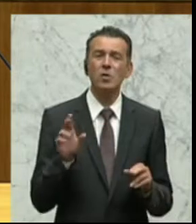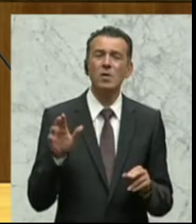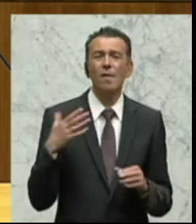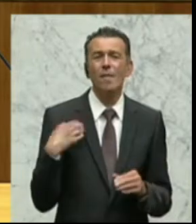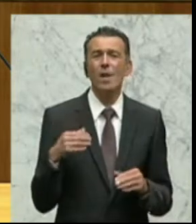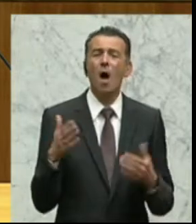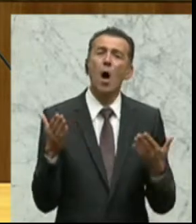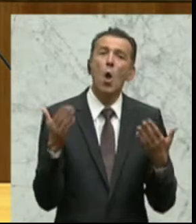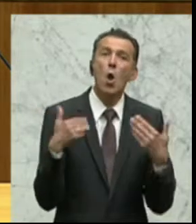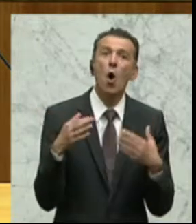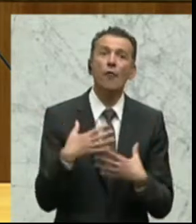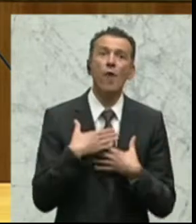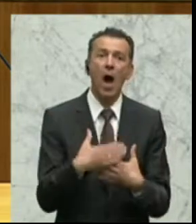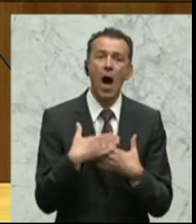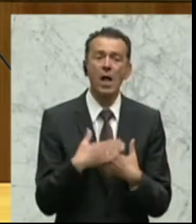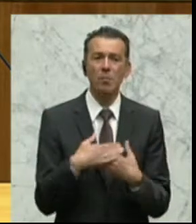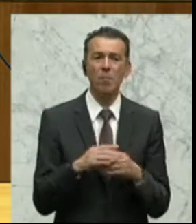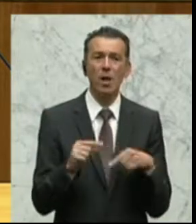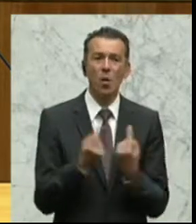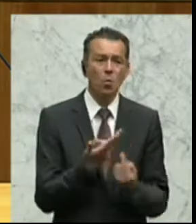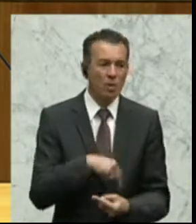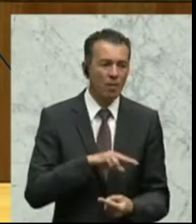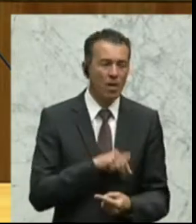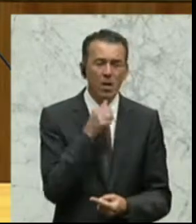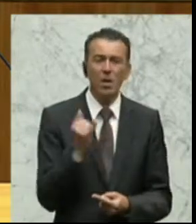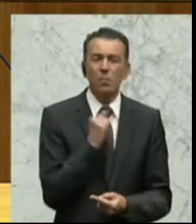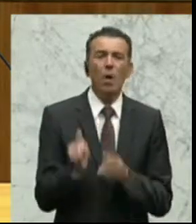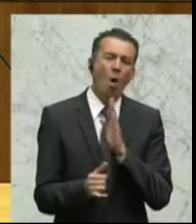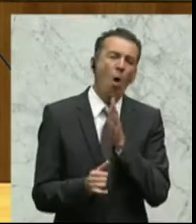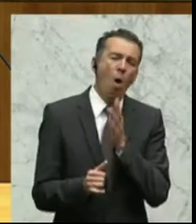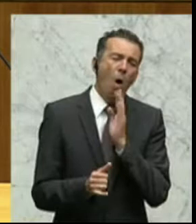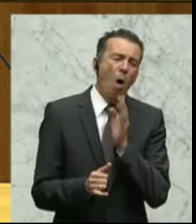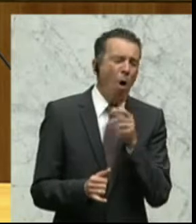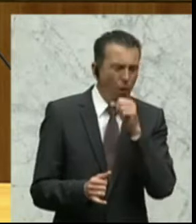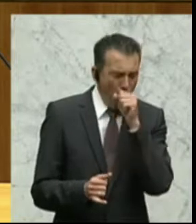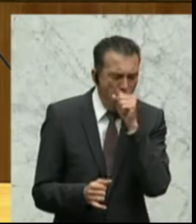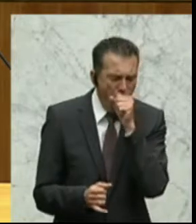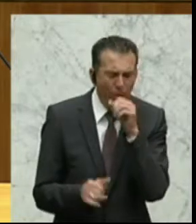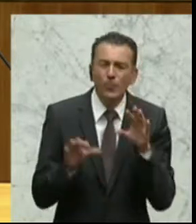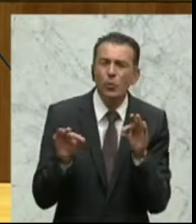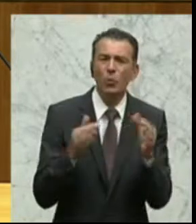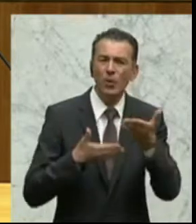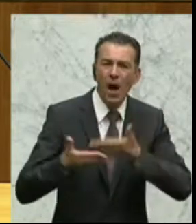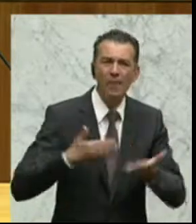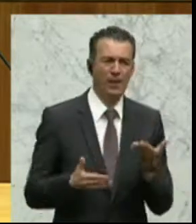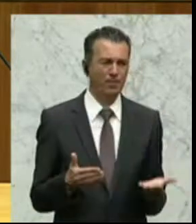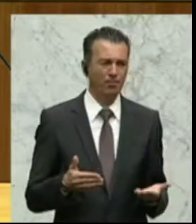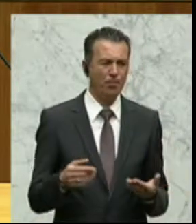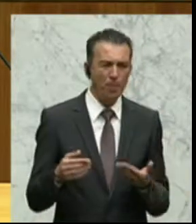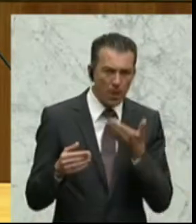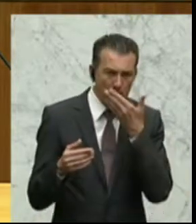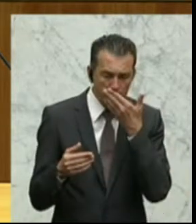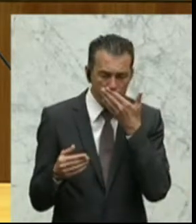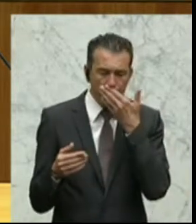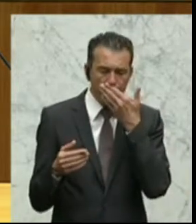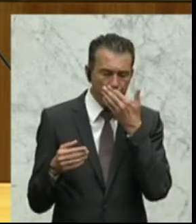Das ist unsere Verantwortung hier. Nicht immer nur reden und schönreden, sondern tun, handeln. Rot, schwarz, alle zusammen bitte. Das ist doch